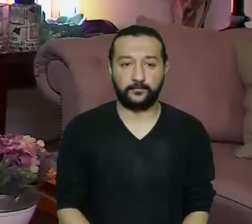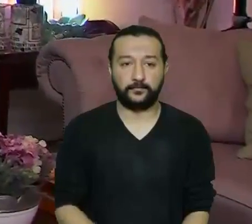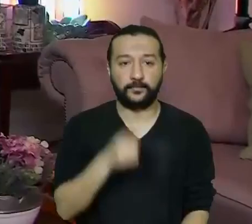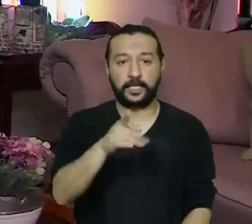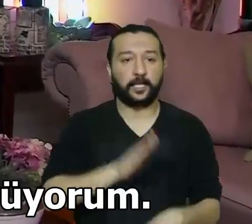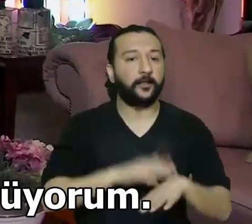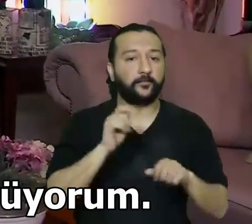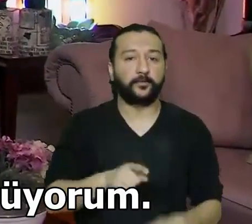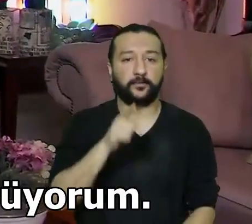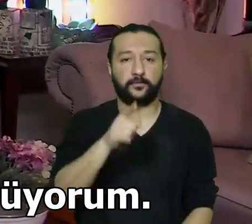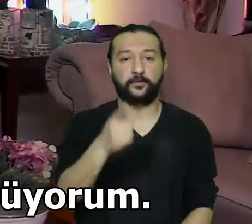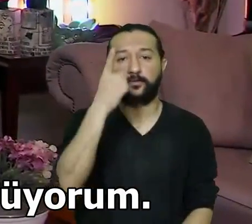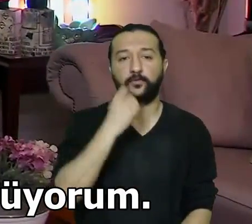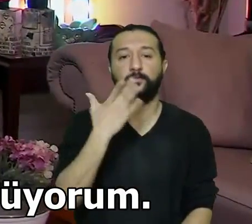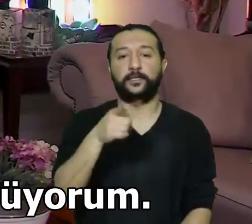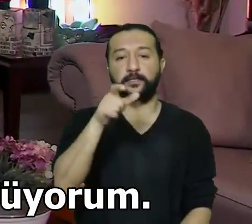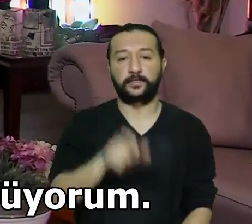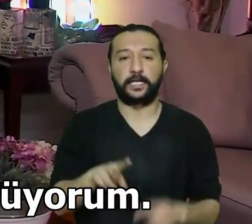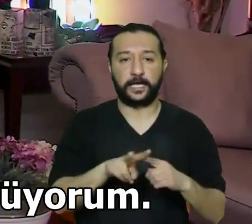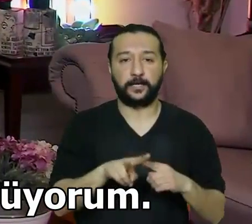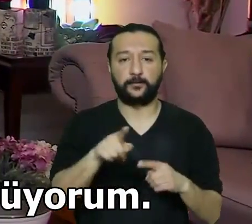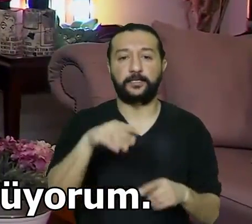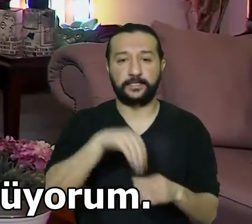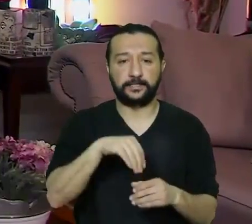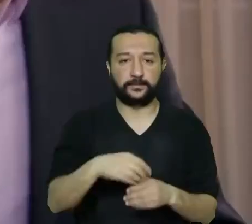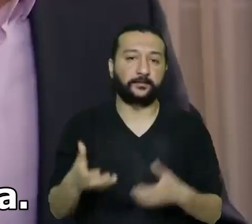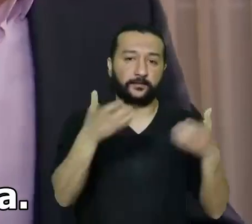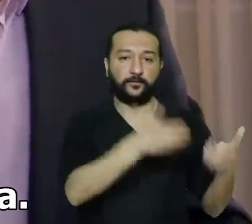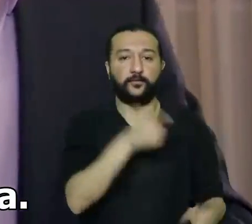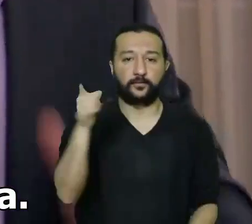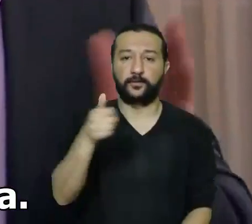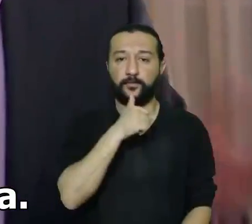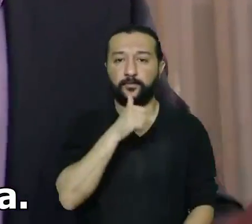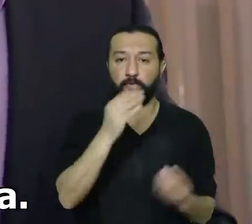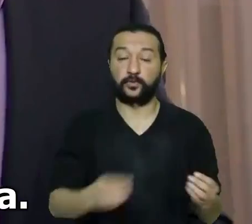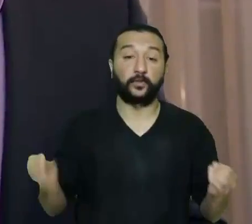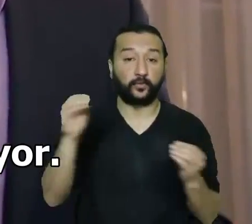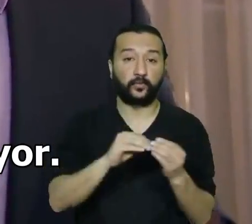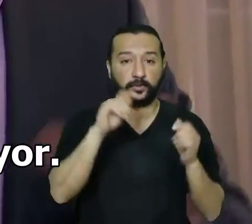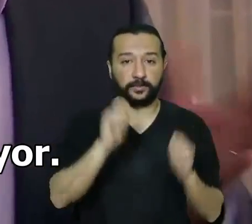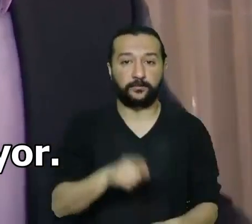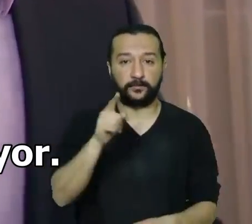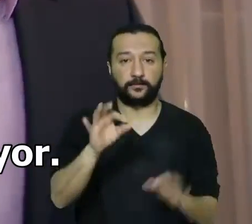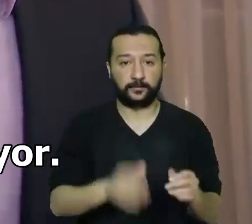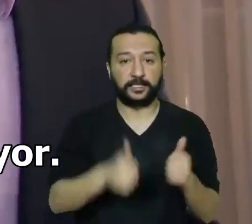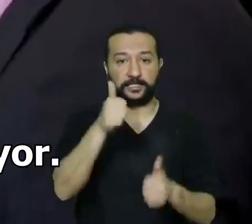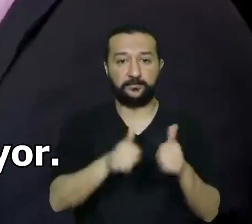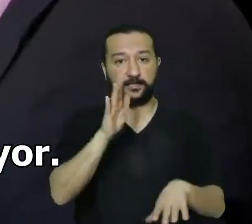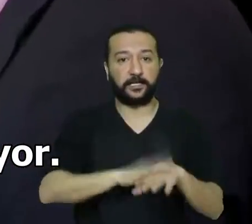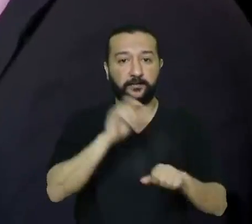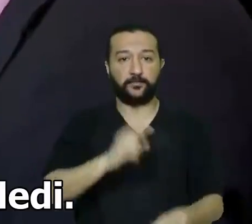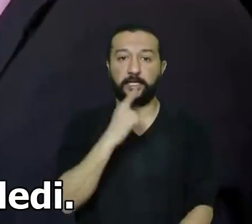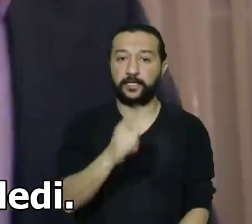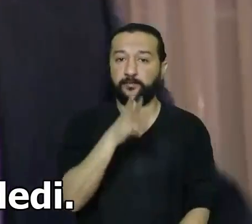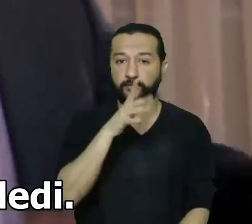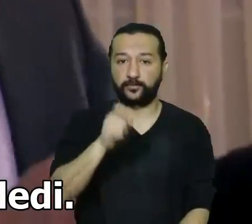Aa, hayatım ne yapıyorsun? Sorma bir tanem ya. Karaoke makinesini içeri götürüyorum. Ya baban olayı iyice abarttı ya. Ya baya baya yarışma yapıyor. Ne dedi